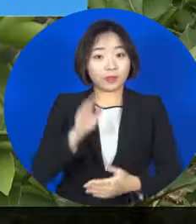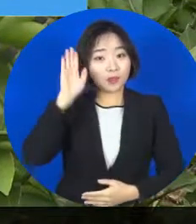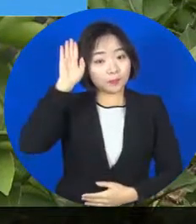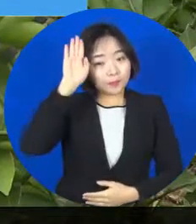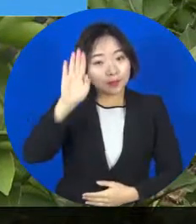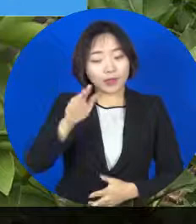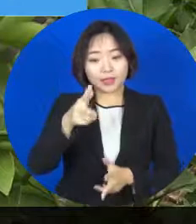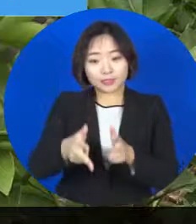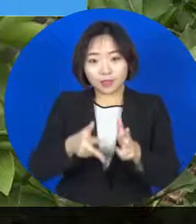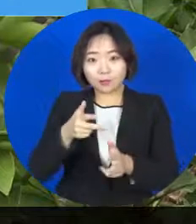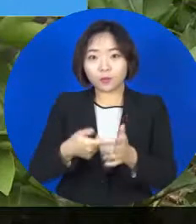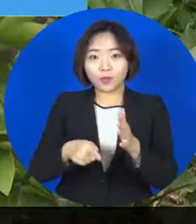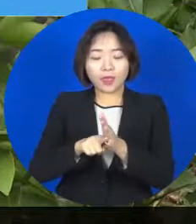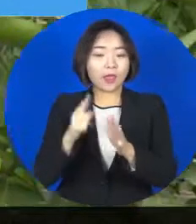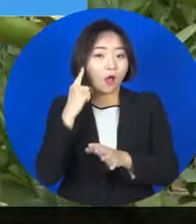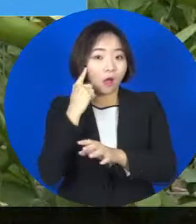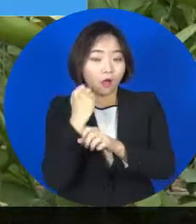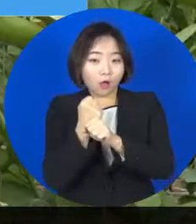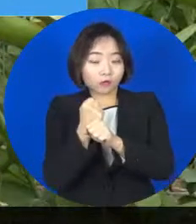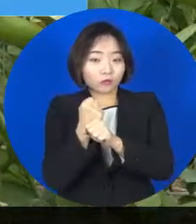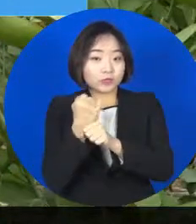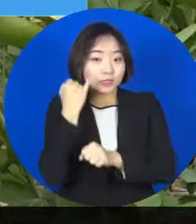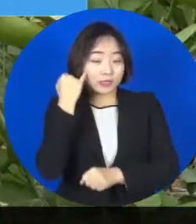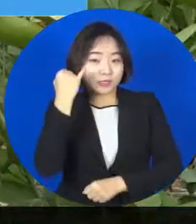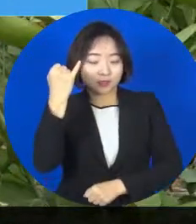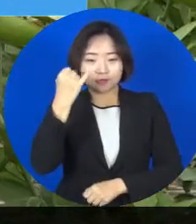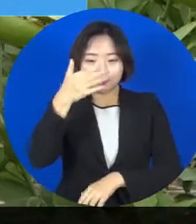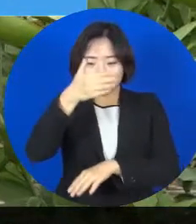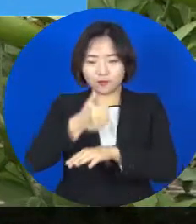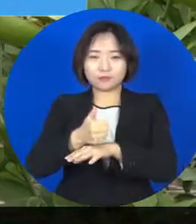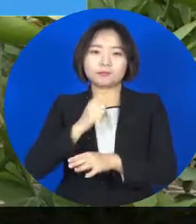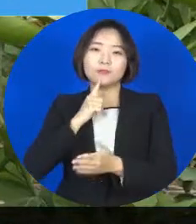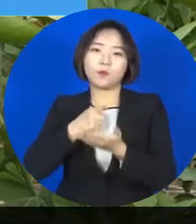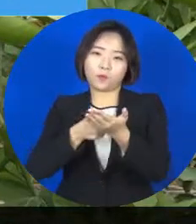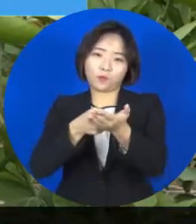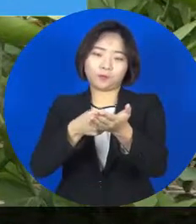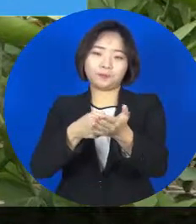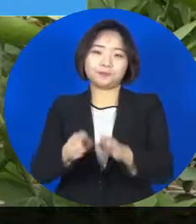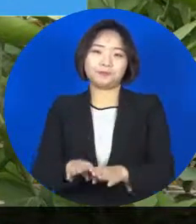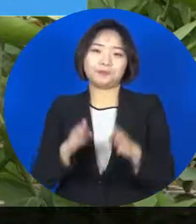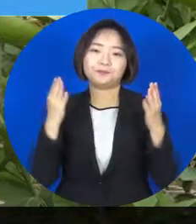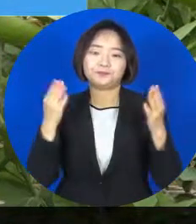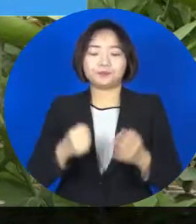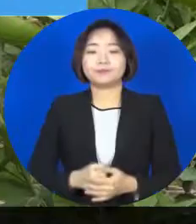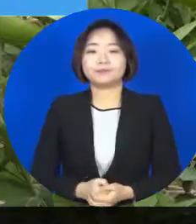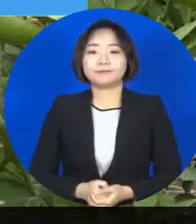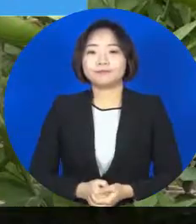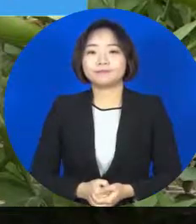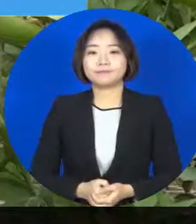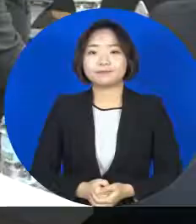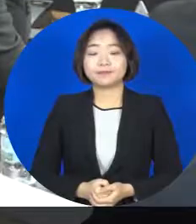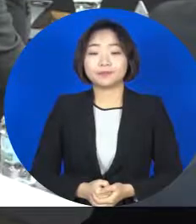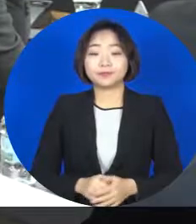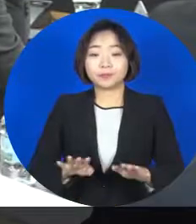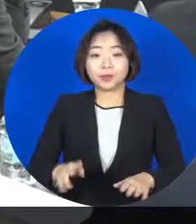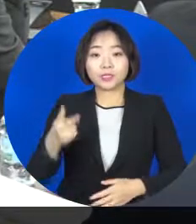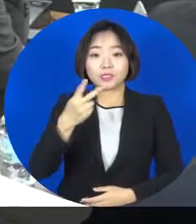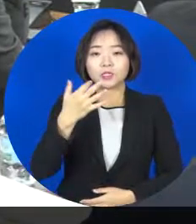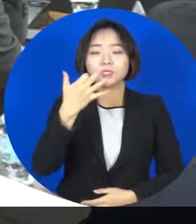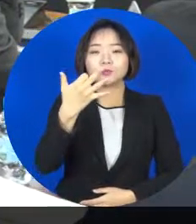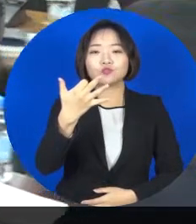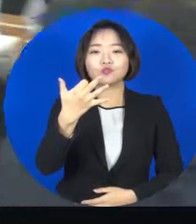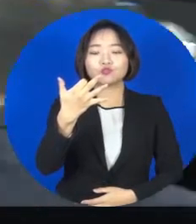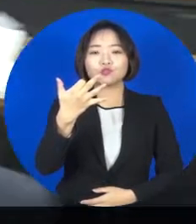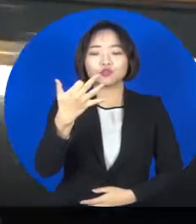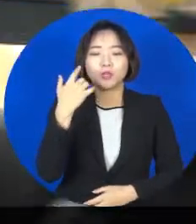춘안시의 미래첨단산업 육성을 위한 춘안시 연구개발특구 구상 최종 보고회를 개최했습니다. 춘안시가